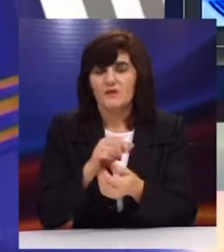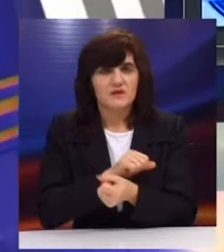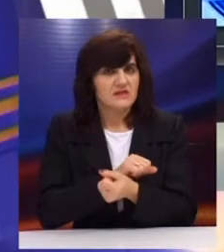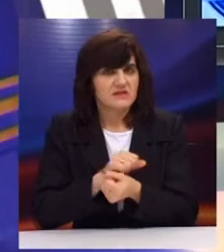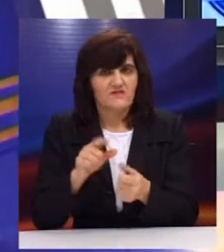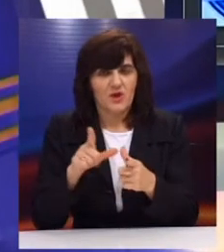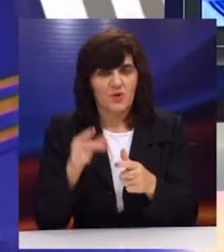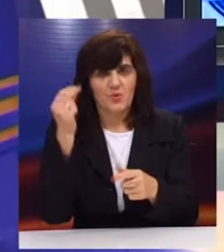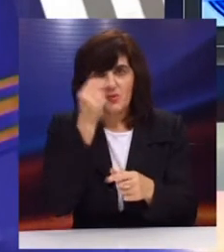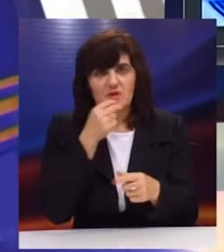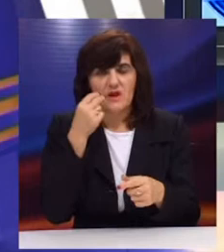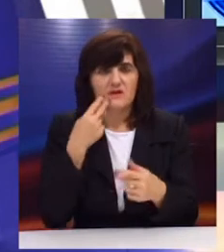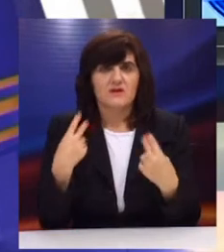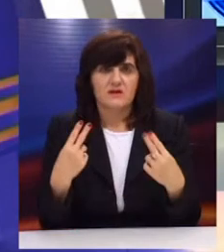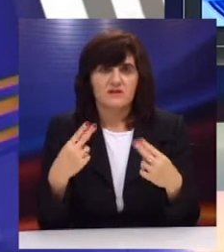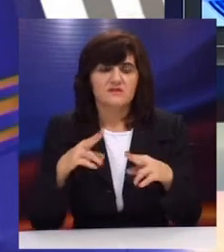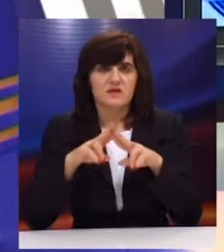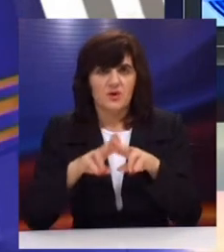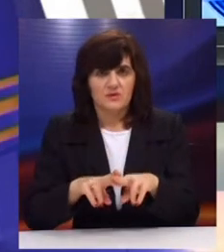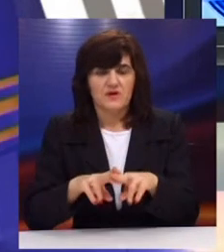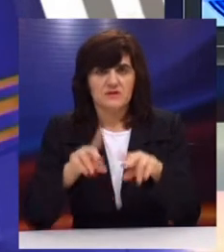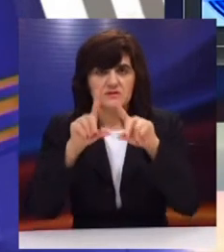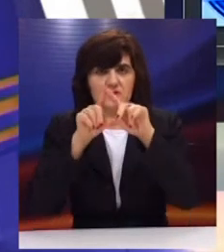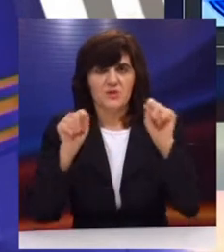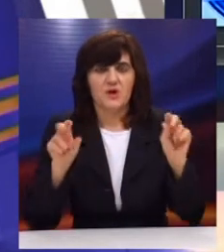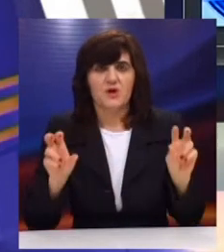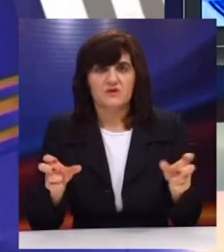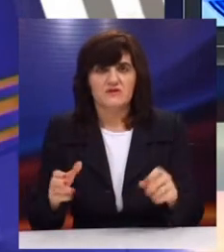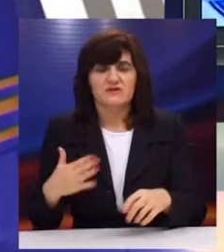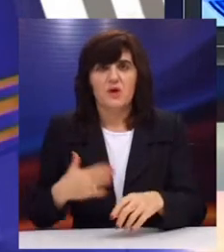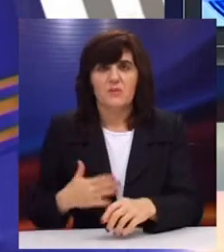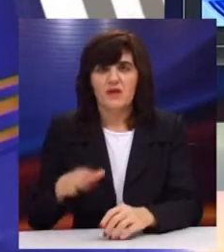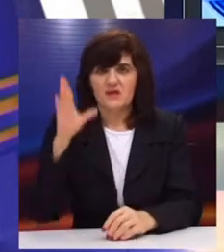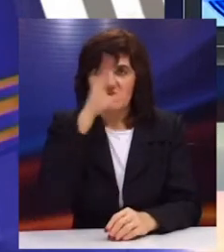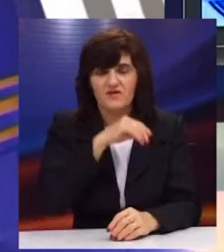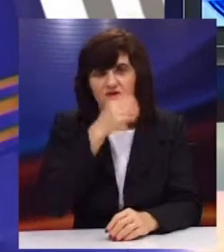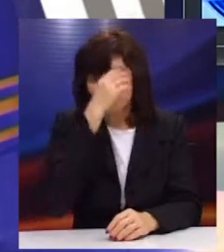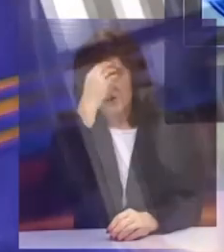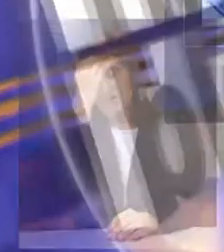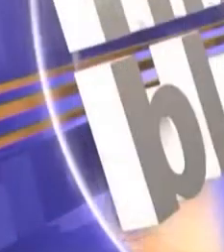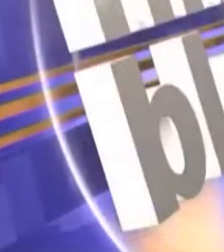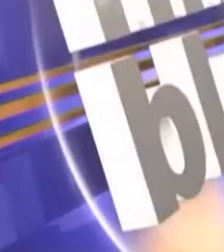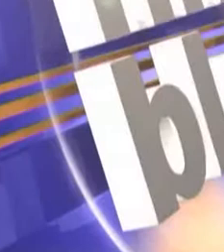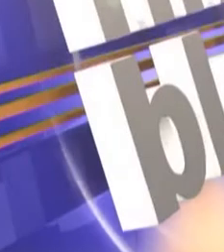Bilo bi to sve u nedeljnom pregledu najznačajnijih dešavanja. Ostanite i dalje uz program Ju Eko televizije. Prijatno veče.